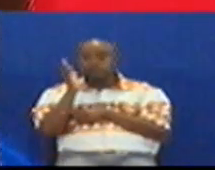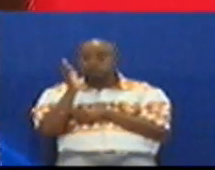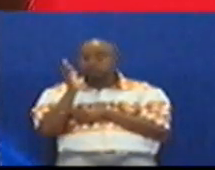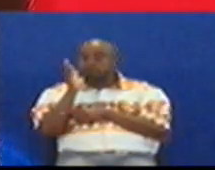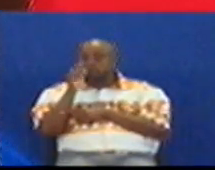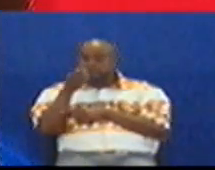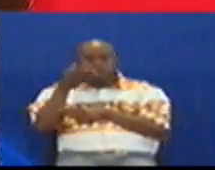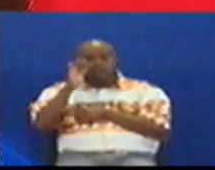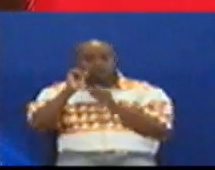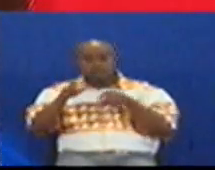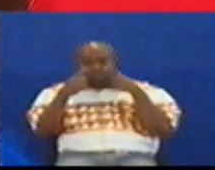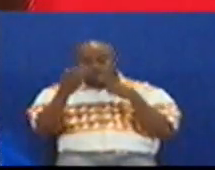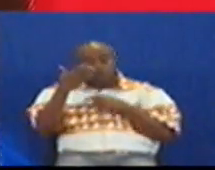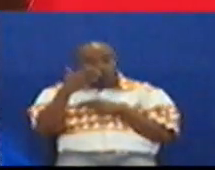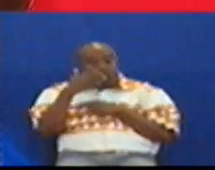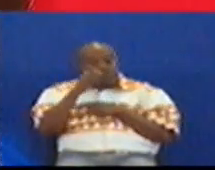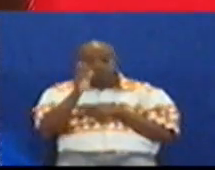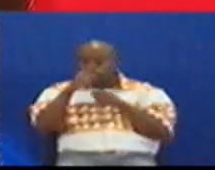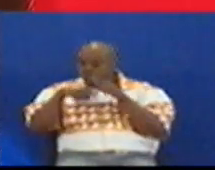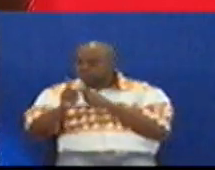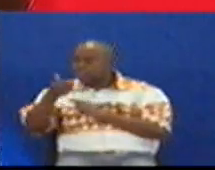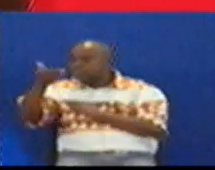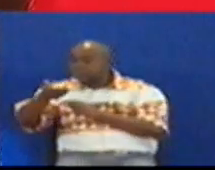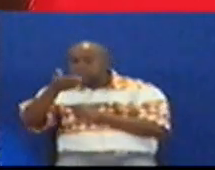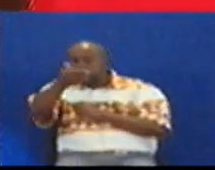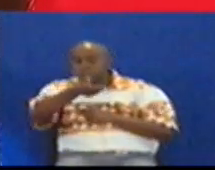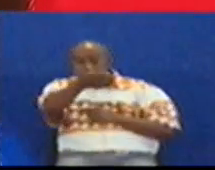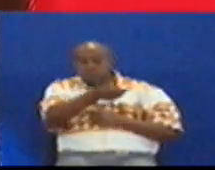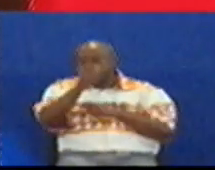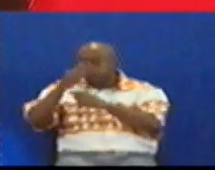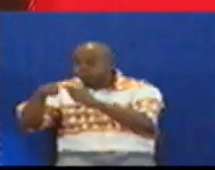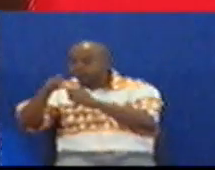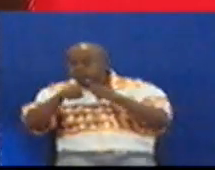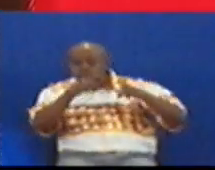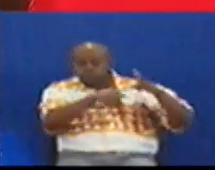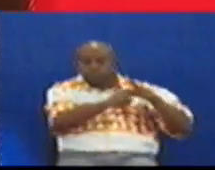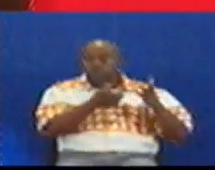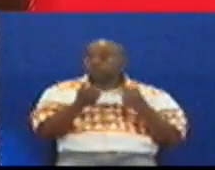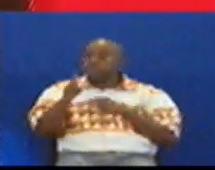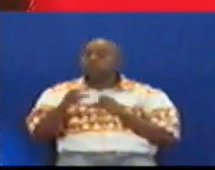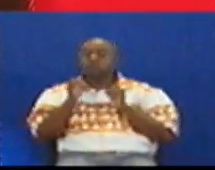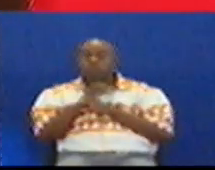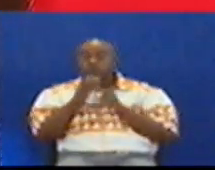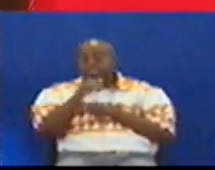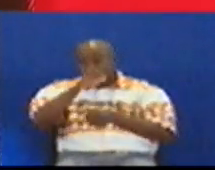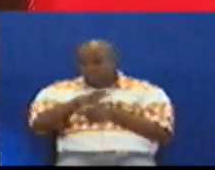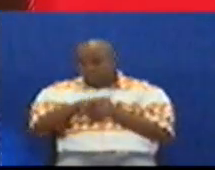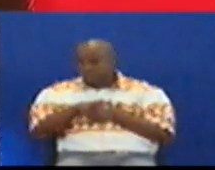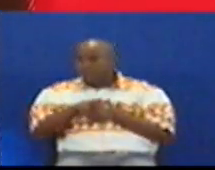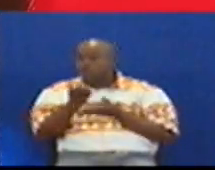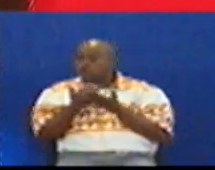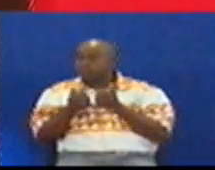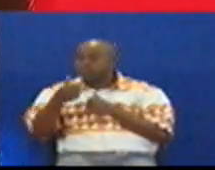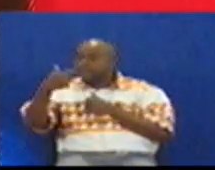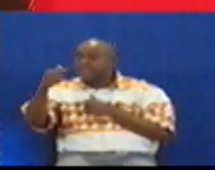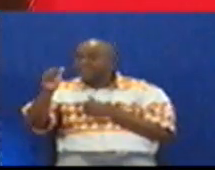ione umuhimu wa kwenda katika kila kijiji, kwa sababu kumekuwa na malalamiko TASAF inagusa baadhi ya maeneo